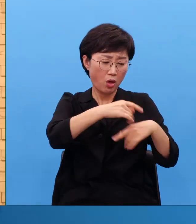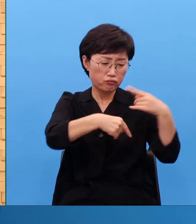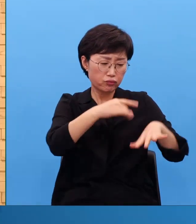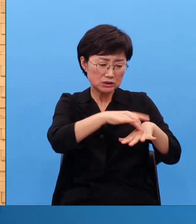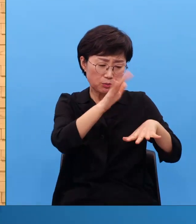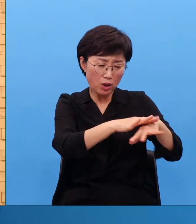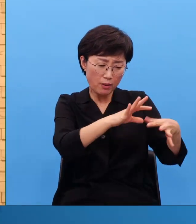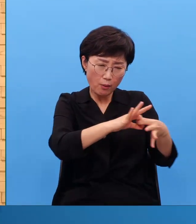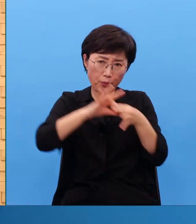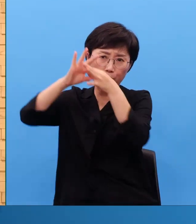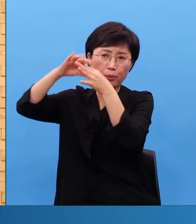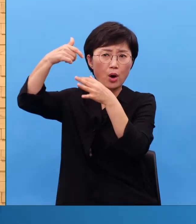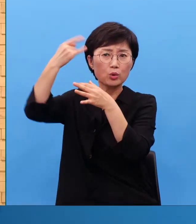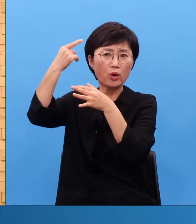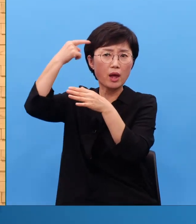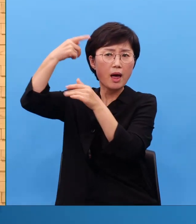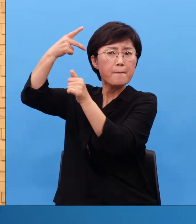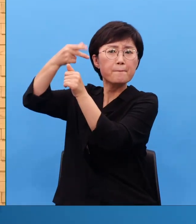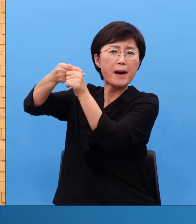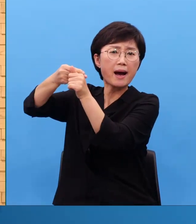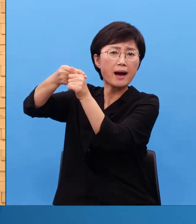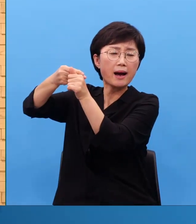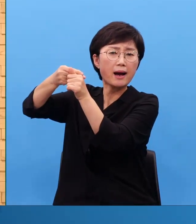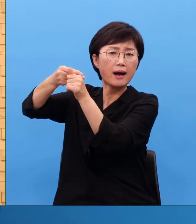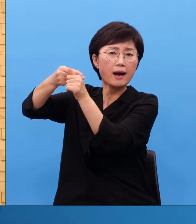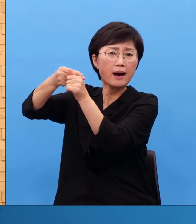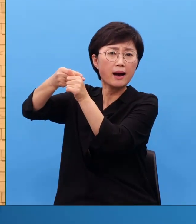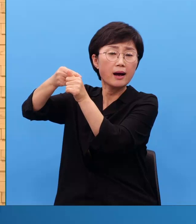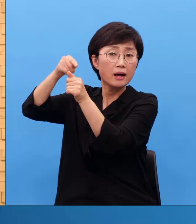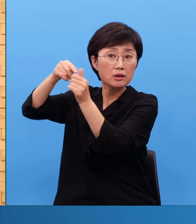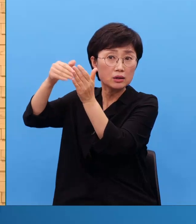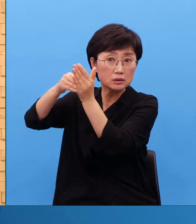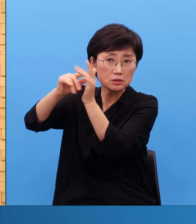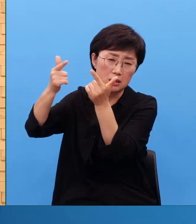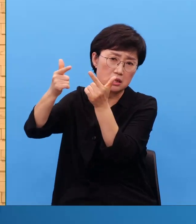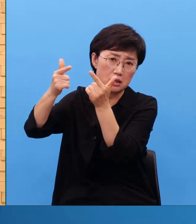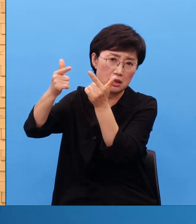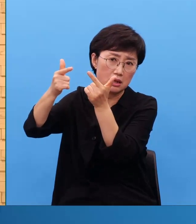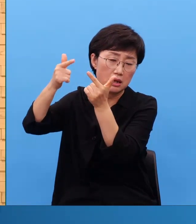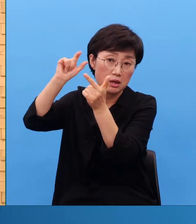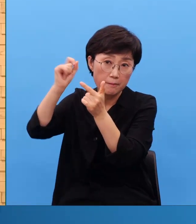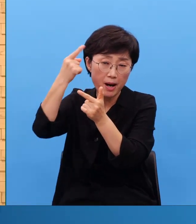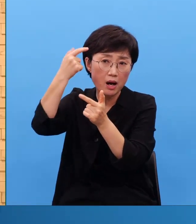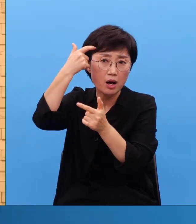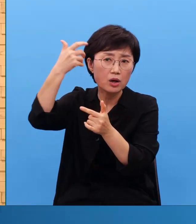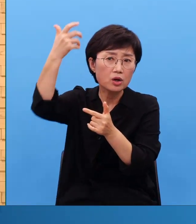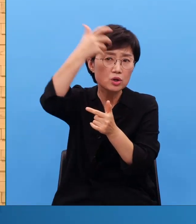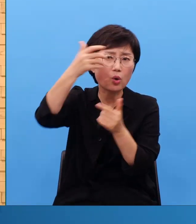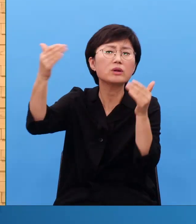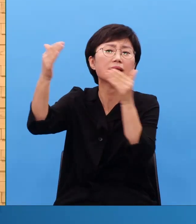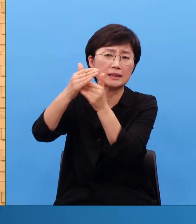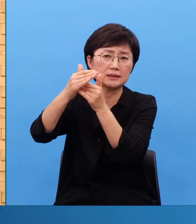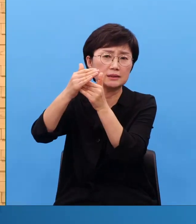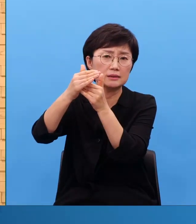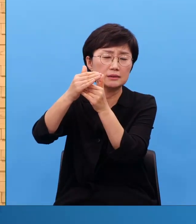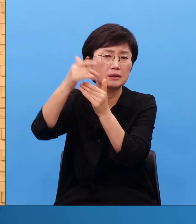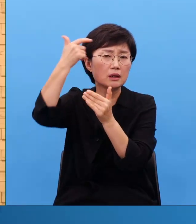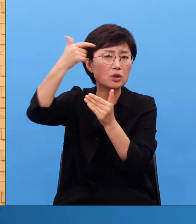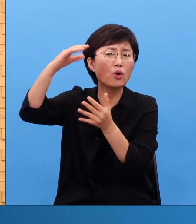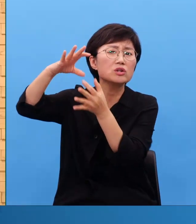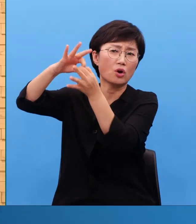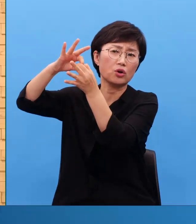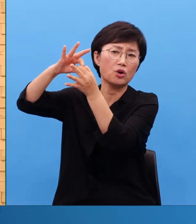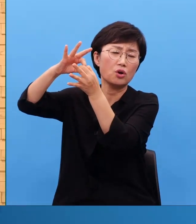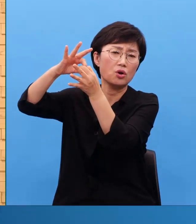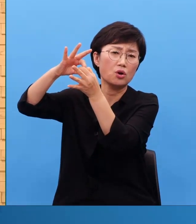대로. That's what happens. 이게 문제가 아니라니까요. But that's not even the 이게 issue. 영혼 속으로 파고들어. That becomes engraved inside of your 반드시 soul. 그렇습니다. That will